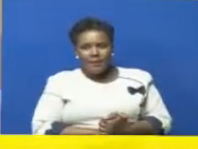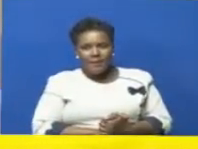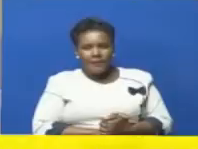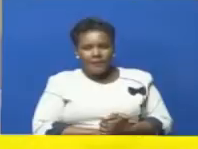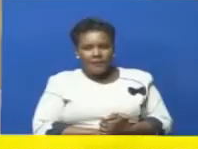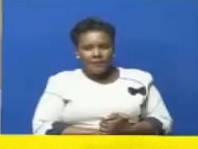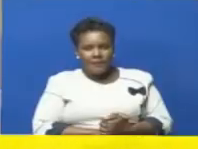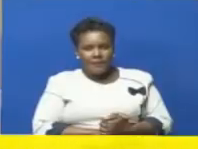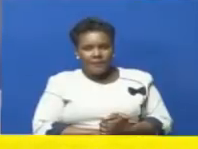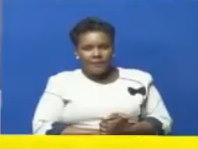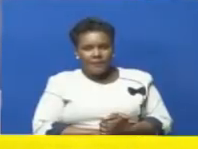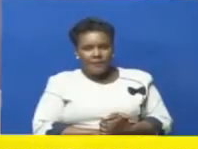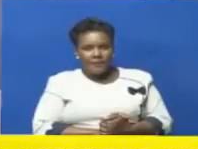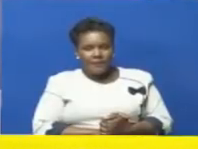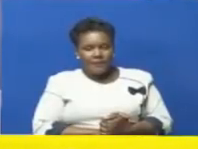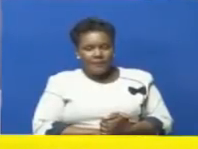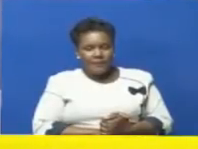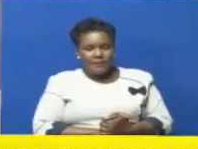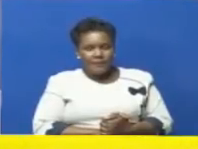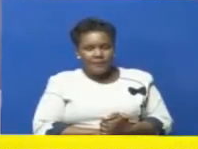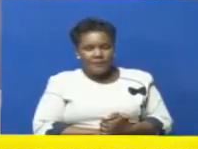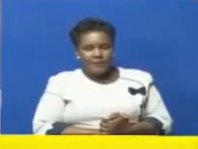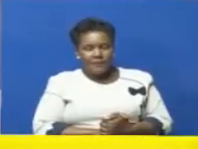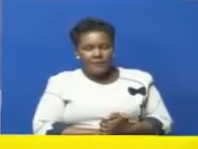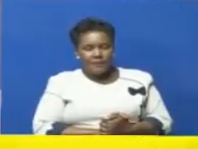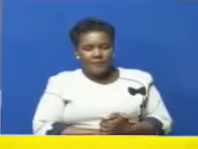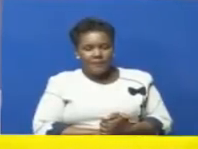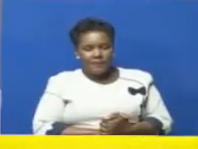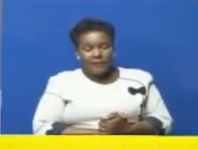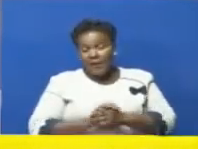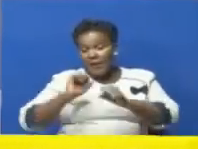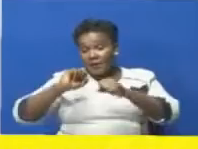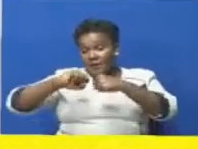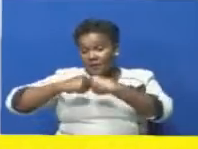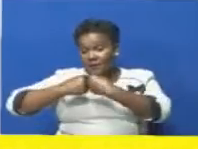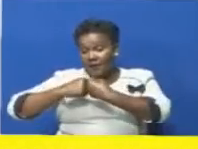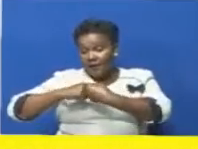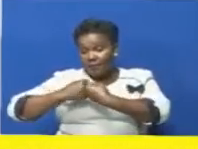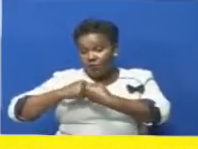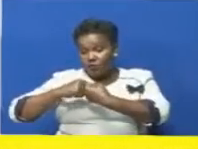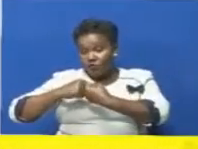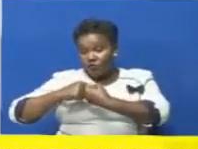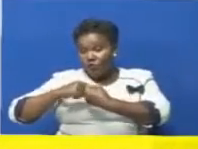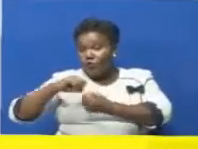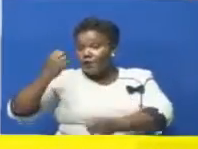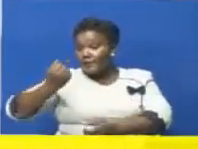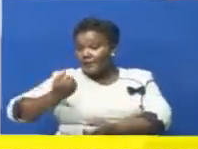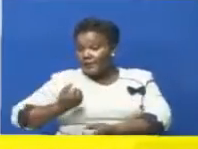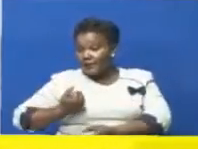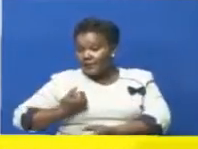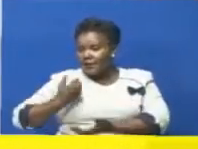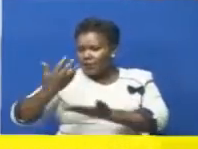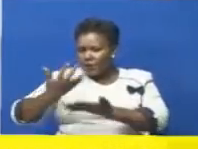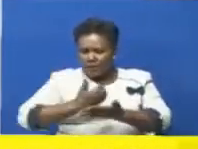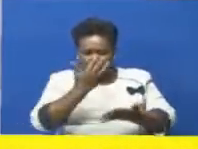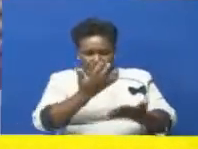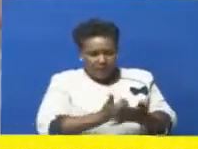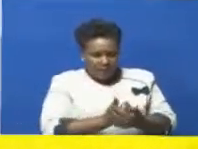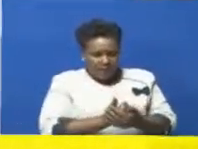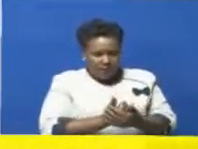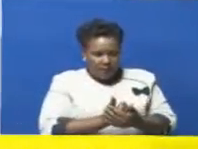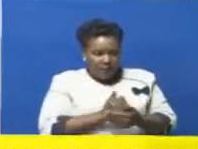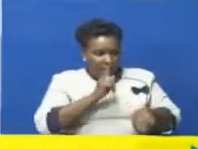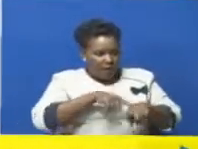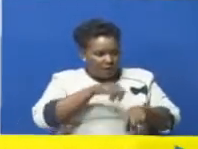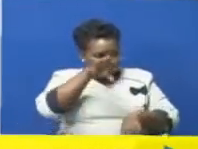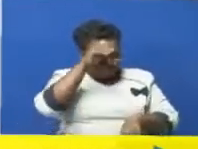wana teknolojia. Miongoni mwa changamoto zinazotajwa kuchangia idadi ndogo ya wanafunzi wa kike katika masomo ya sayansi ni pamoja